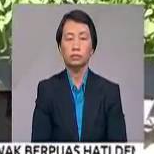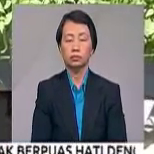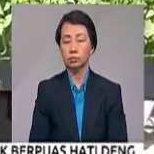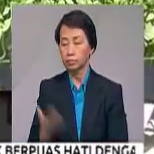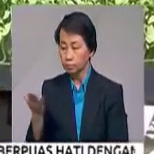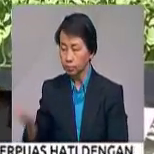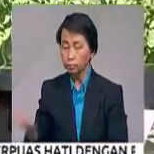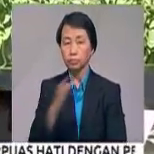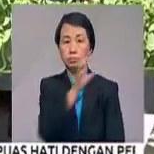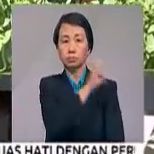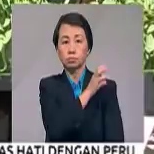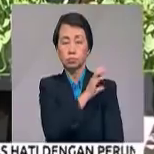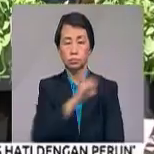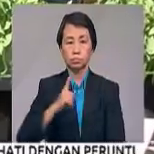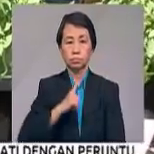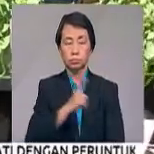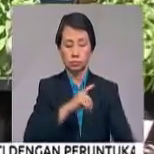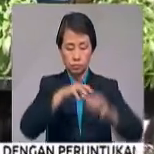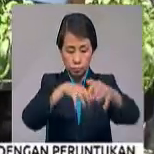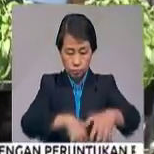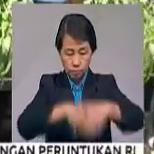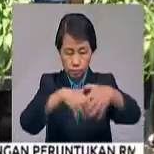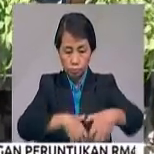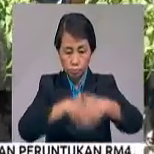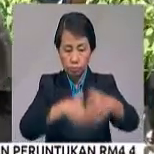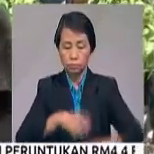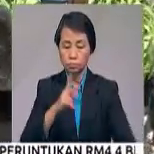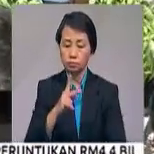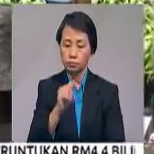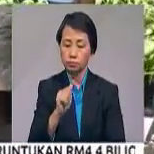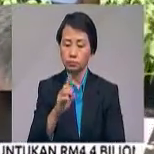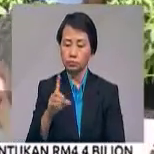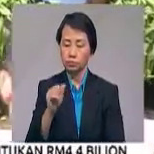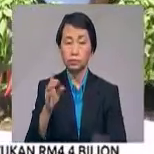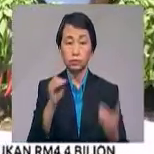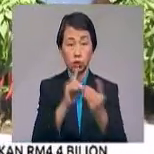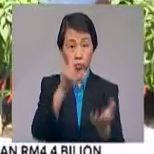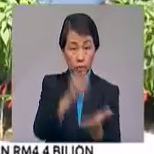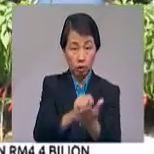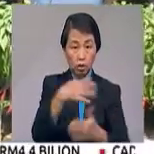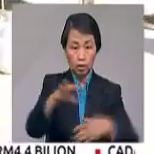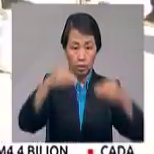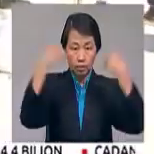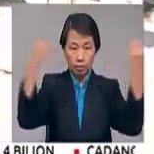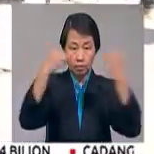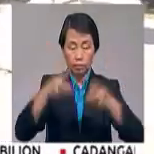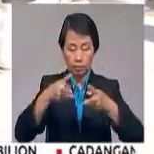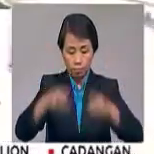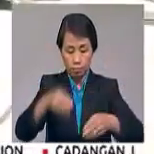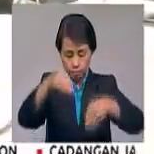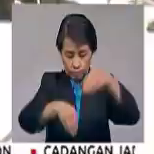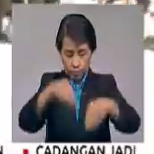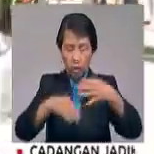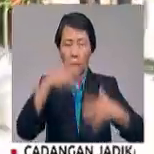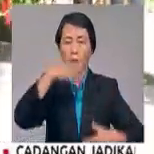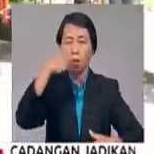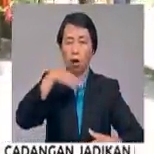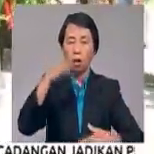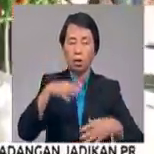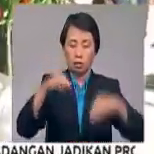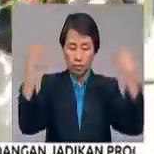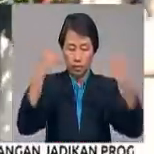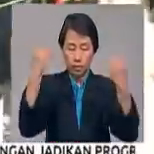Beliau yang juga pengerusi Lembaga Pertanian Kemubu, KADA, ditemui media selepas majlis perasmian penanaman cili dan